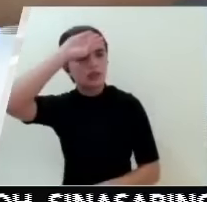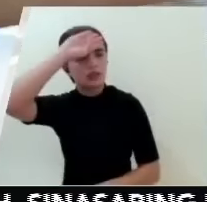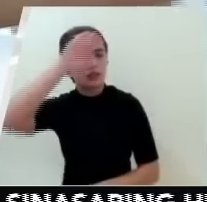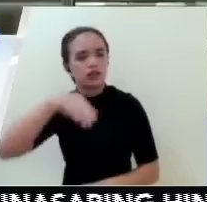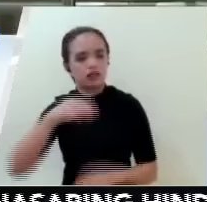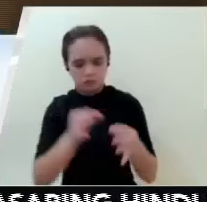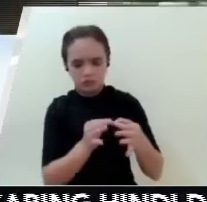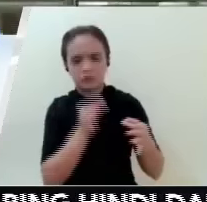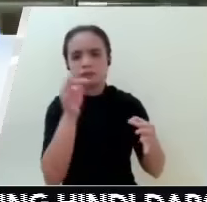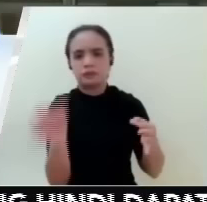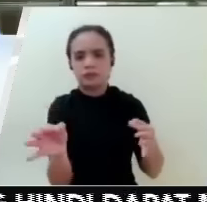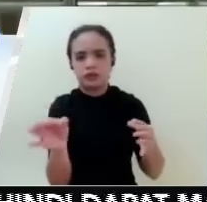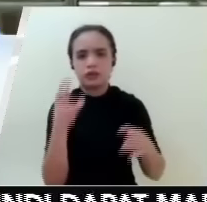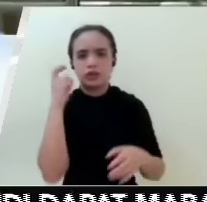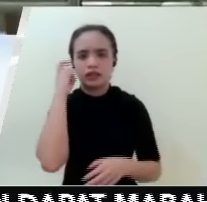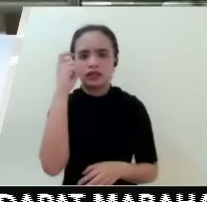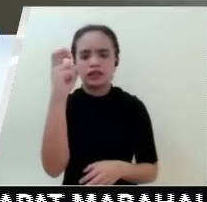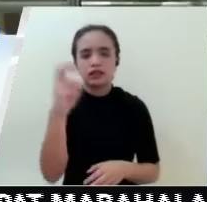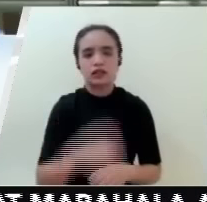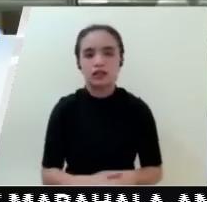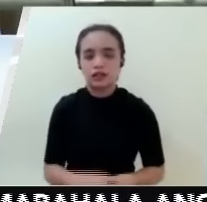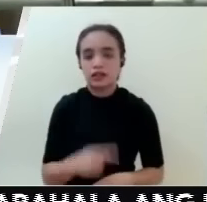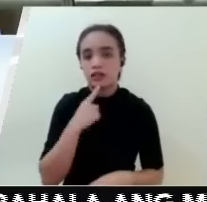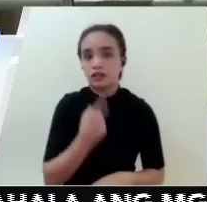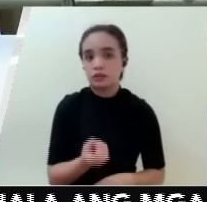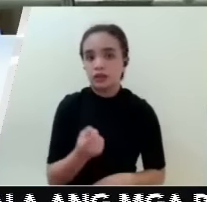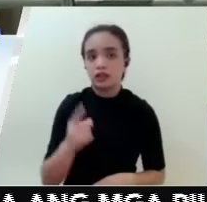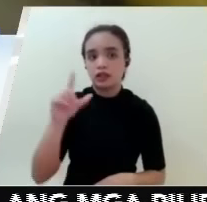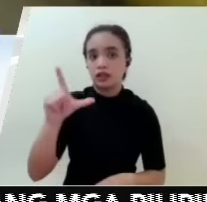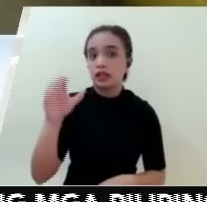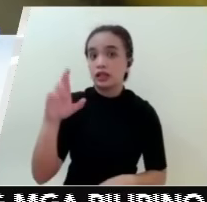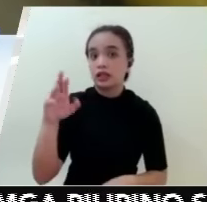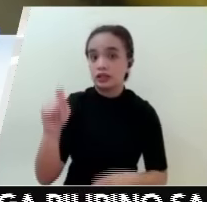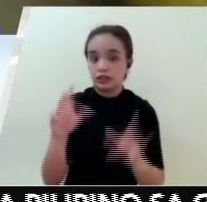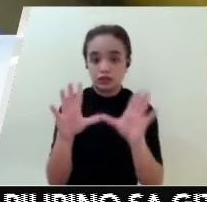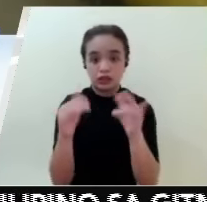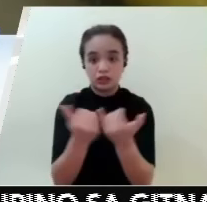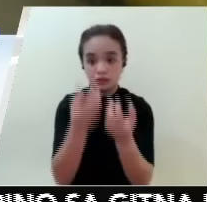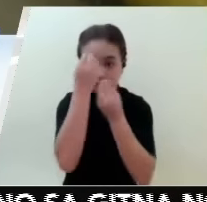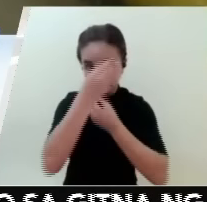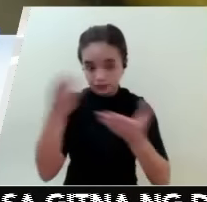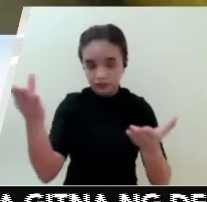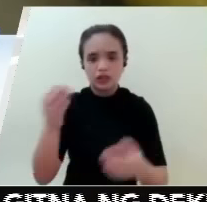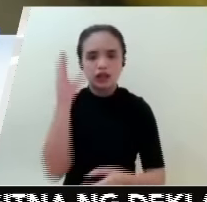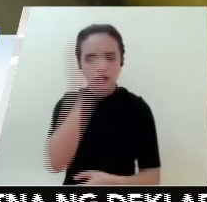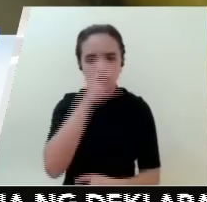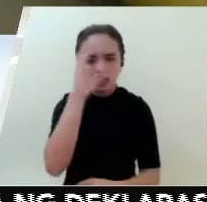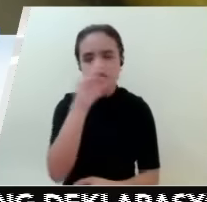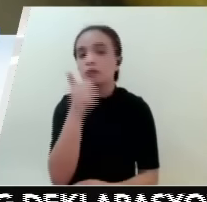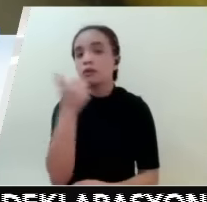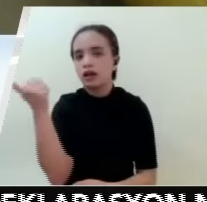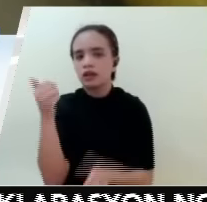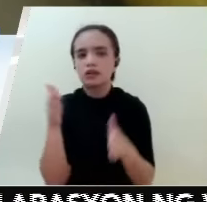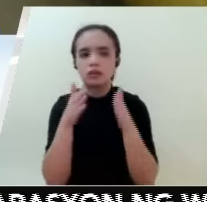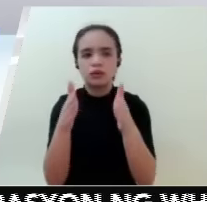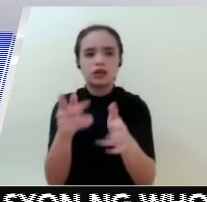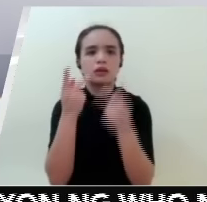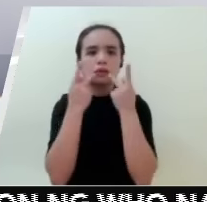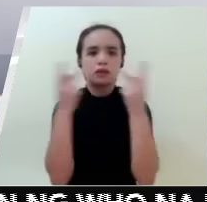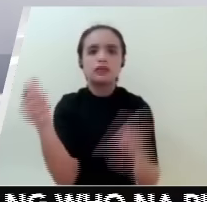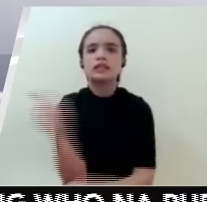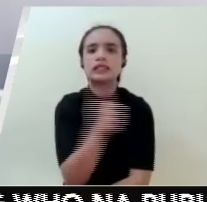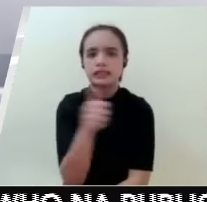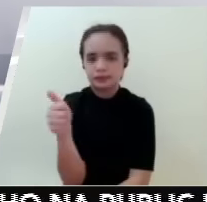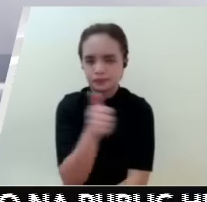yung LRT. Payo ng Light Rail Manila Corporation sa mga commuter, humanap muna ng mga alternatibong public transportation at ruta.